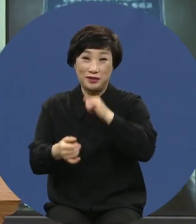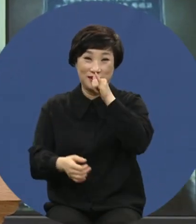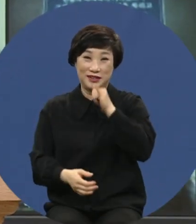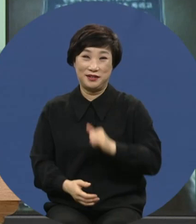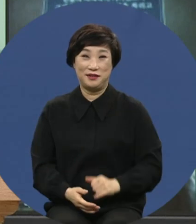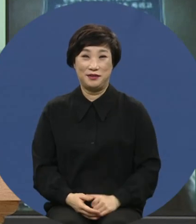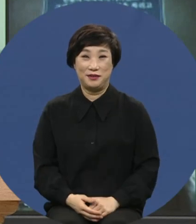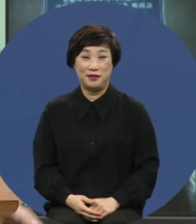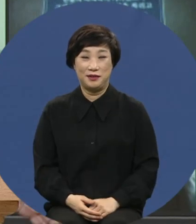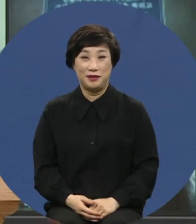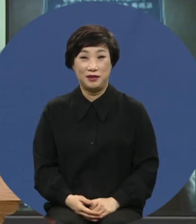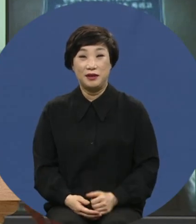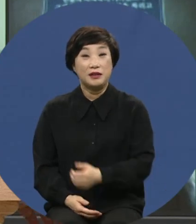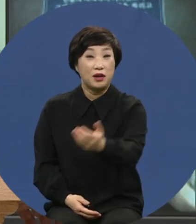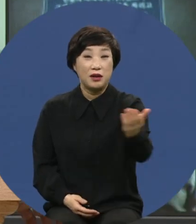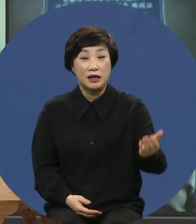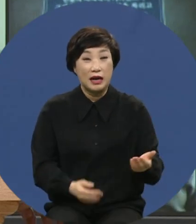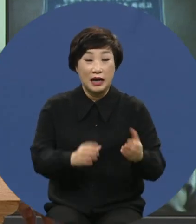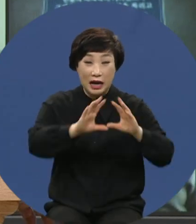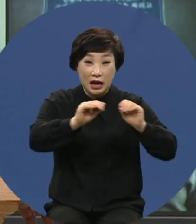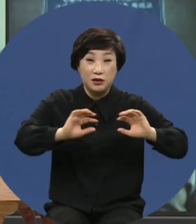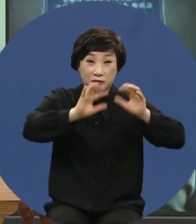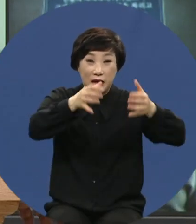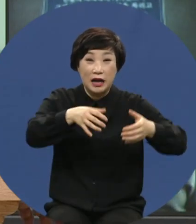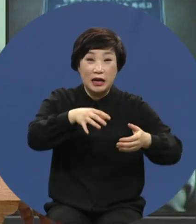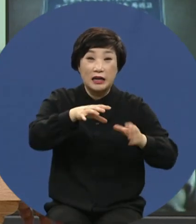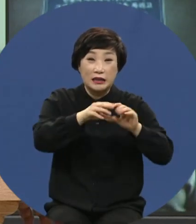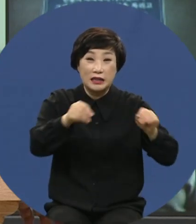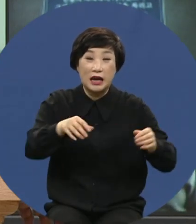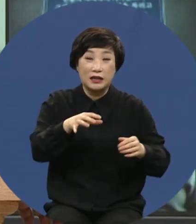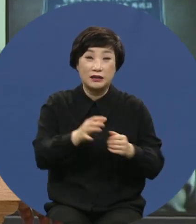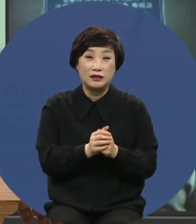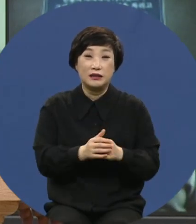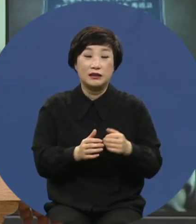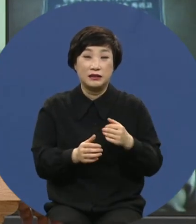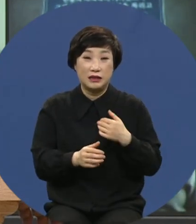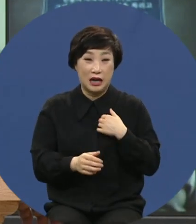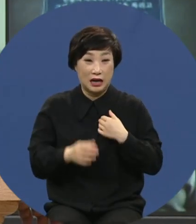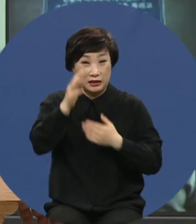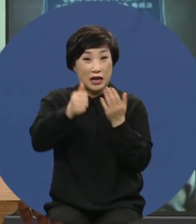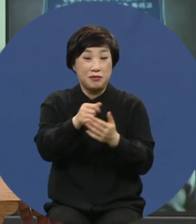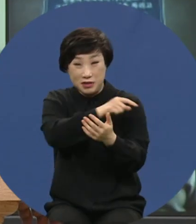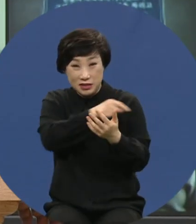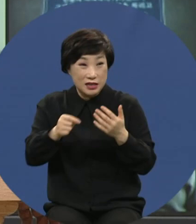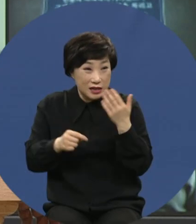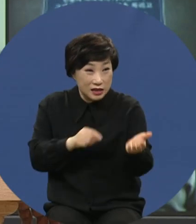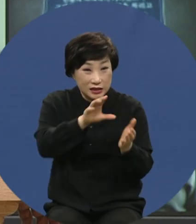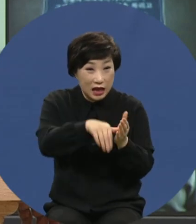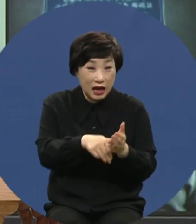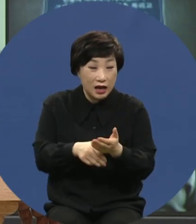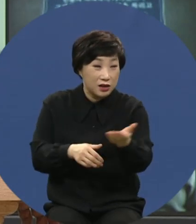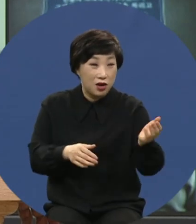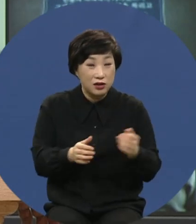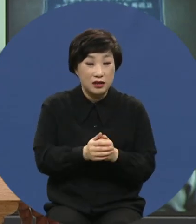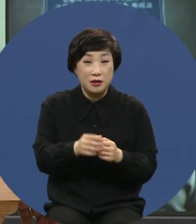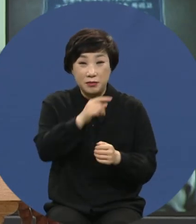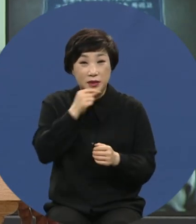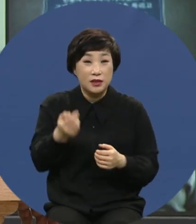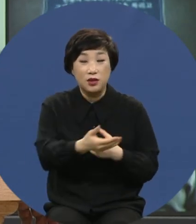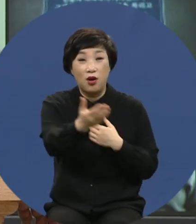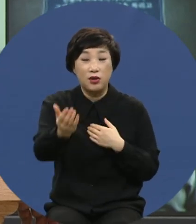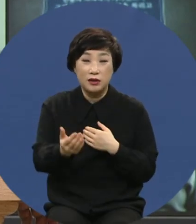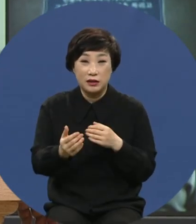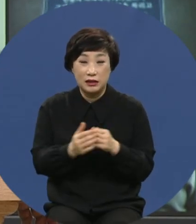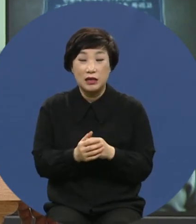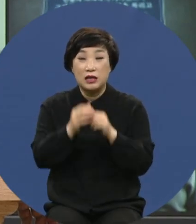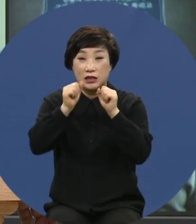약속하셨어요. 네가 애굽 땅을 칠 때에 그 피가 너희의 거하는 집에서 너희를 위해